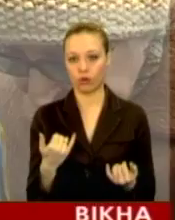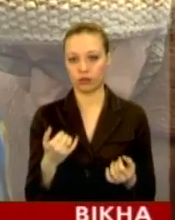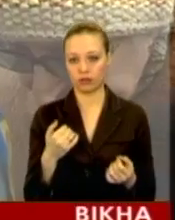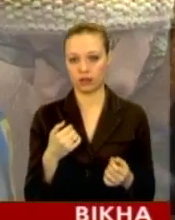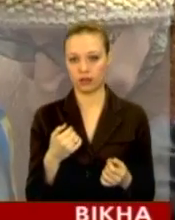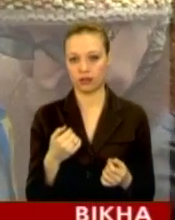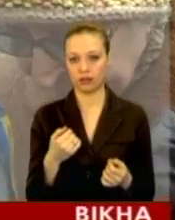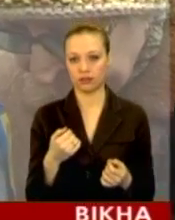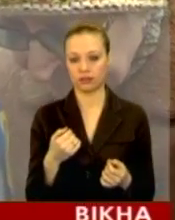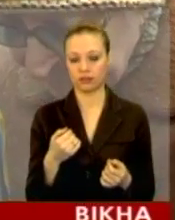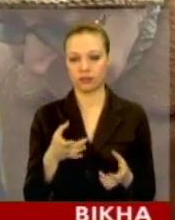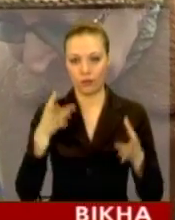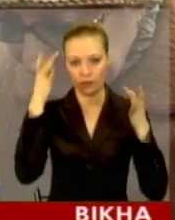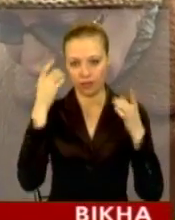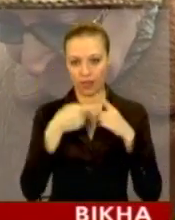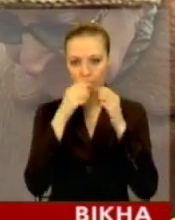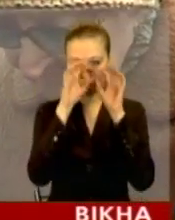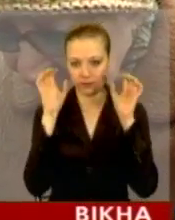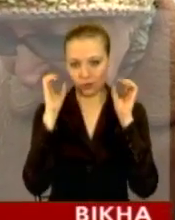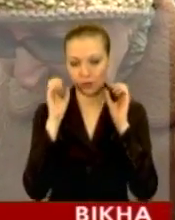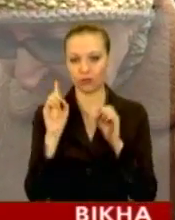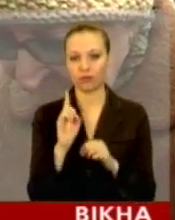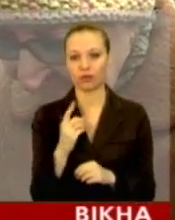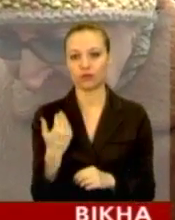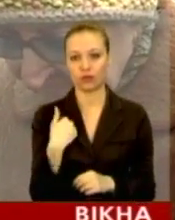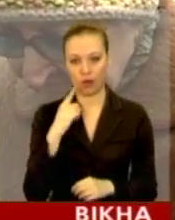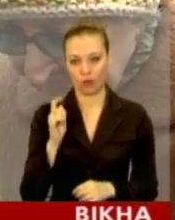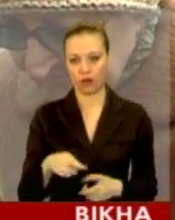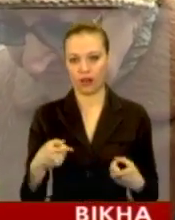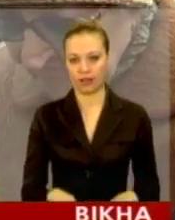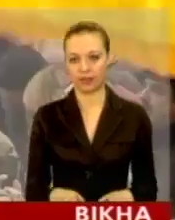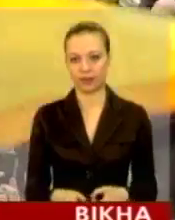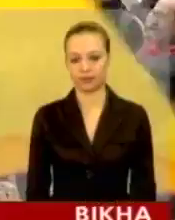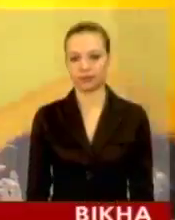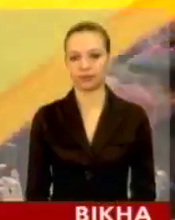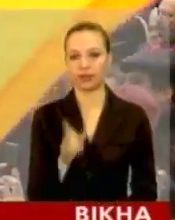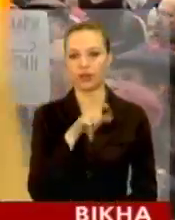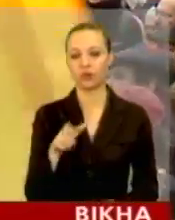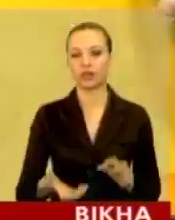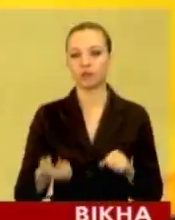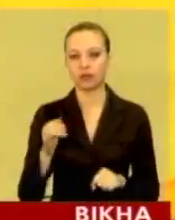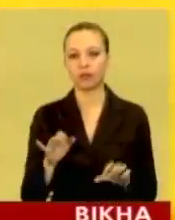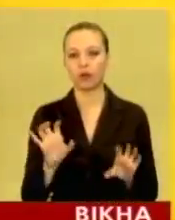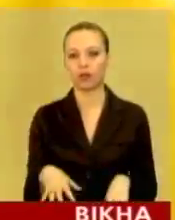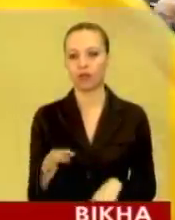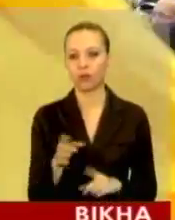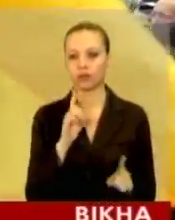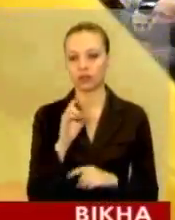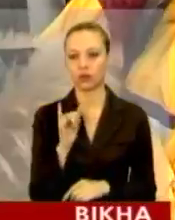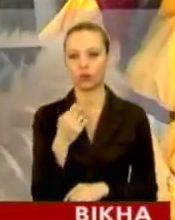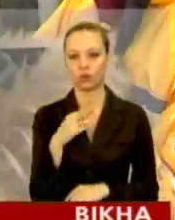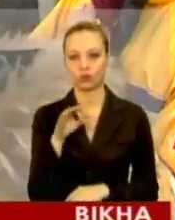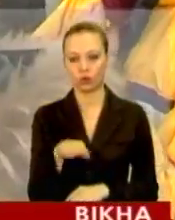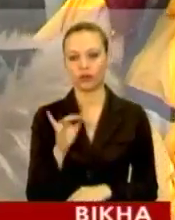цей... Віночок, тому що я українка. Людей підтримав і голова обласної ради Євген